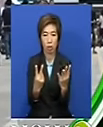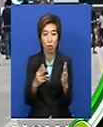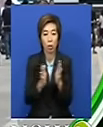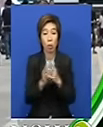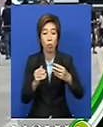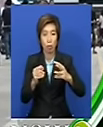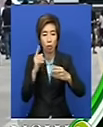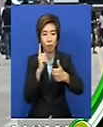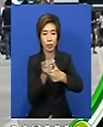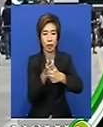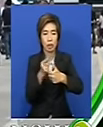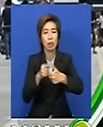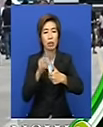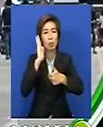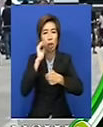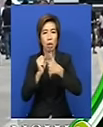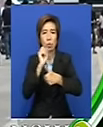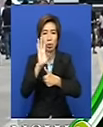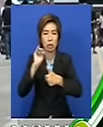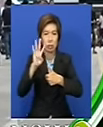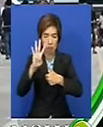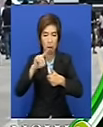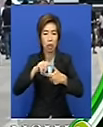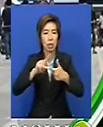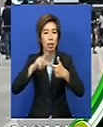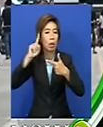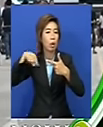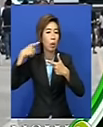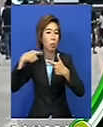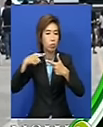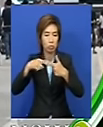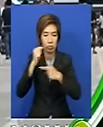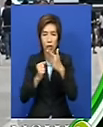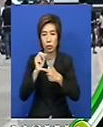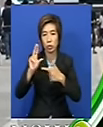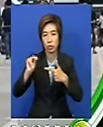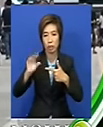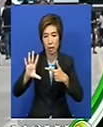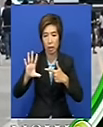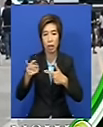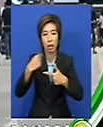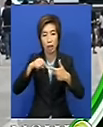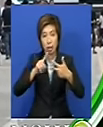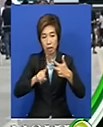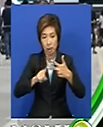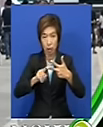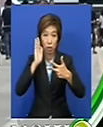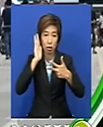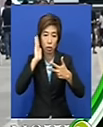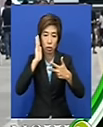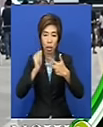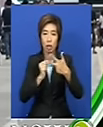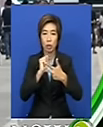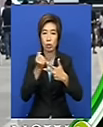ายฮามะมันหลีอายุ44ปีนางสาววิไลรัตน์ป้องนาชัยอายุ35ปีนายณัฐพงษ์แซ่โลย